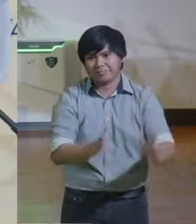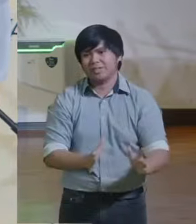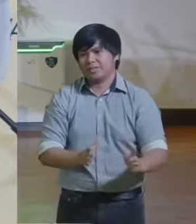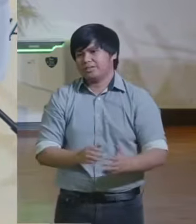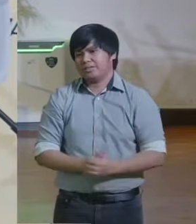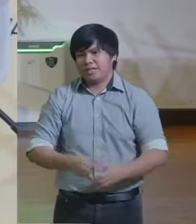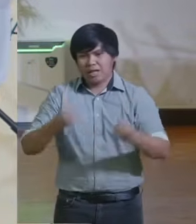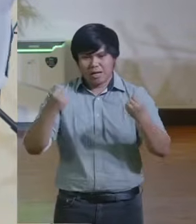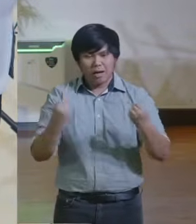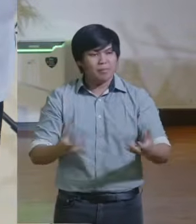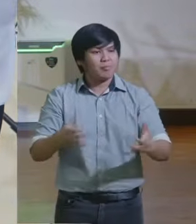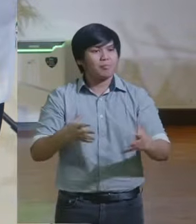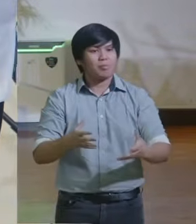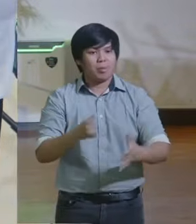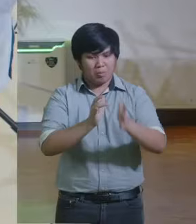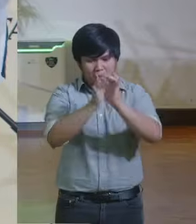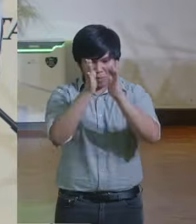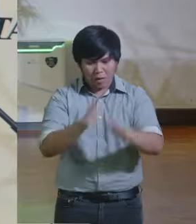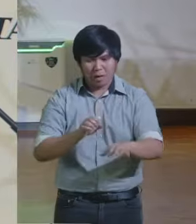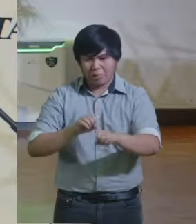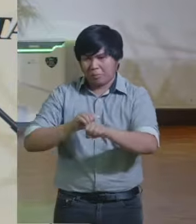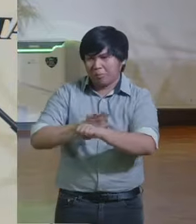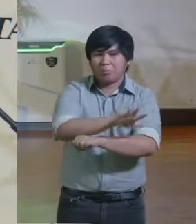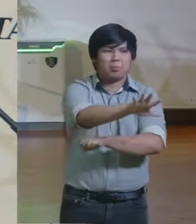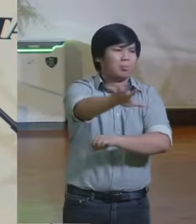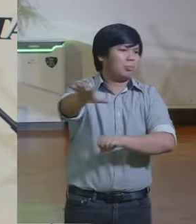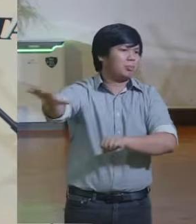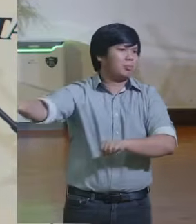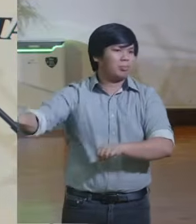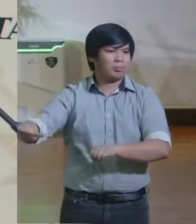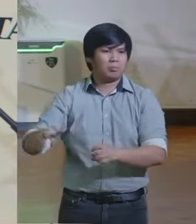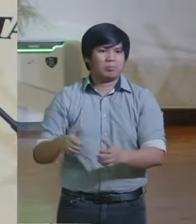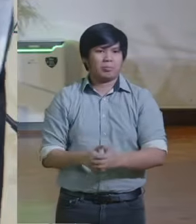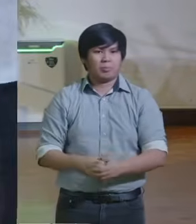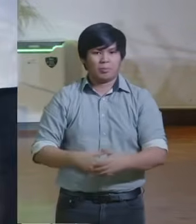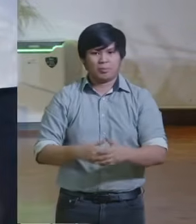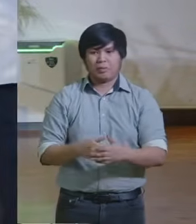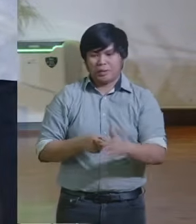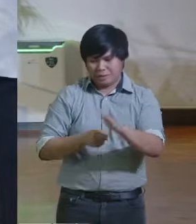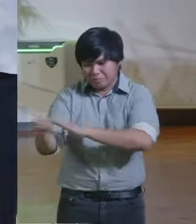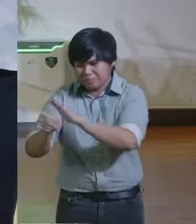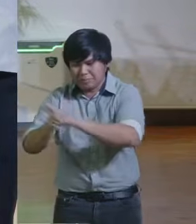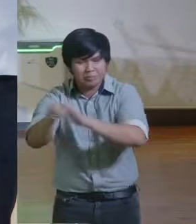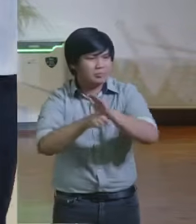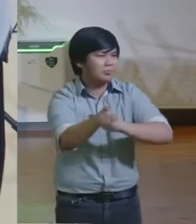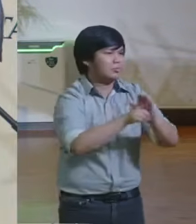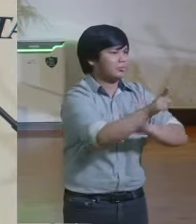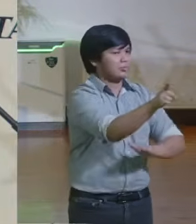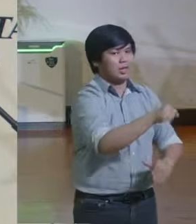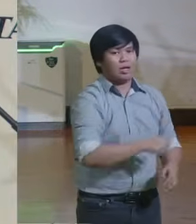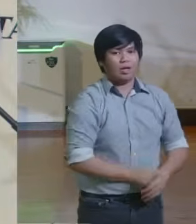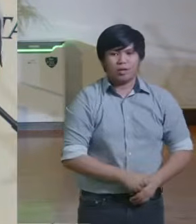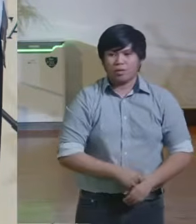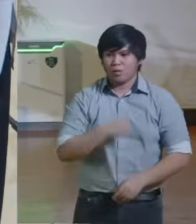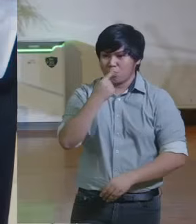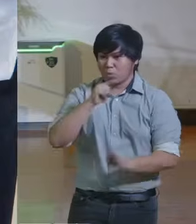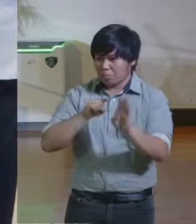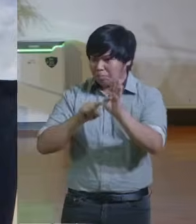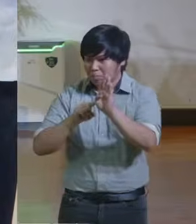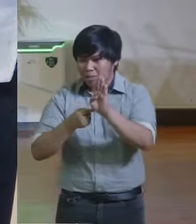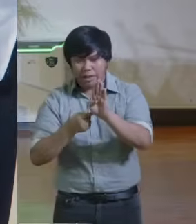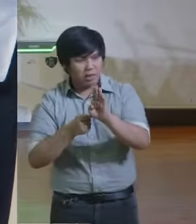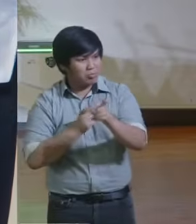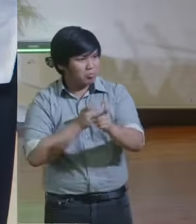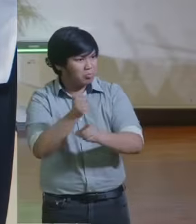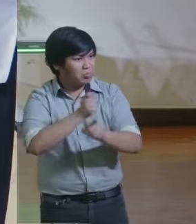all scattered throughout the regions of Judea and Samaria, except the apostles. So, ang nagumpisa ng persecution